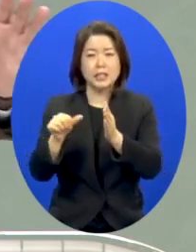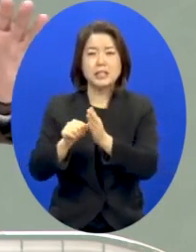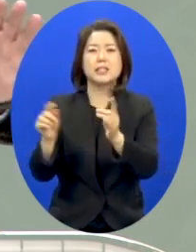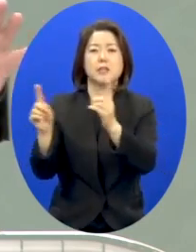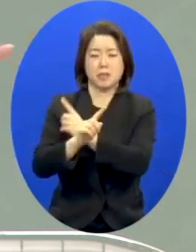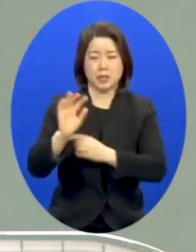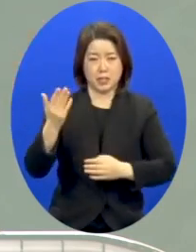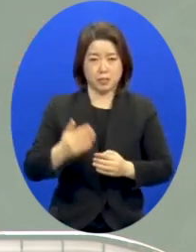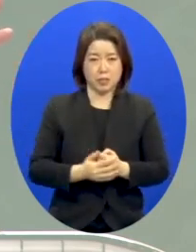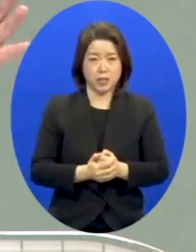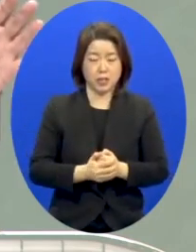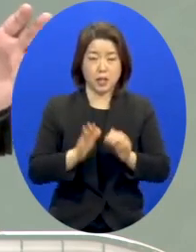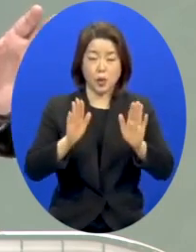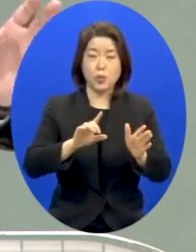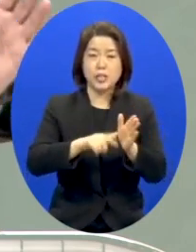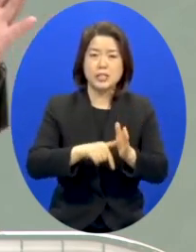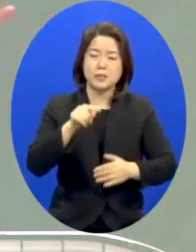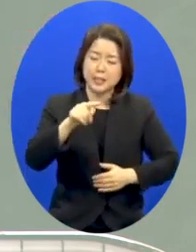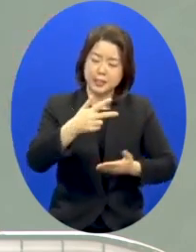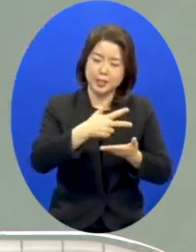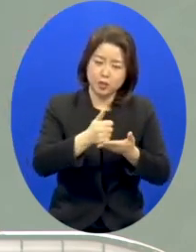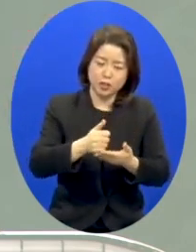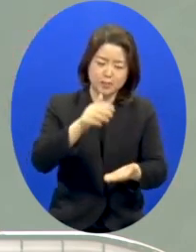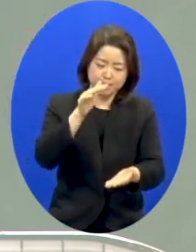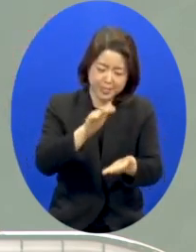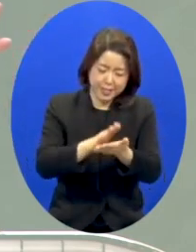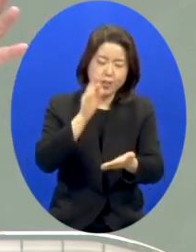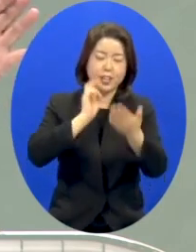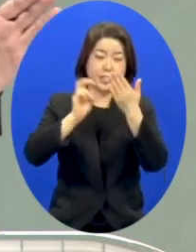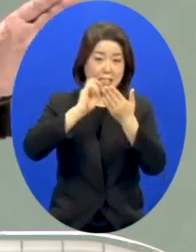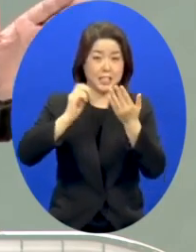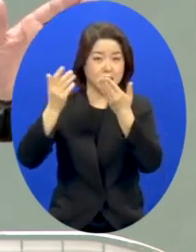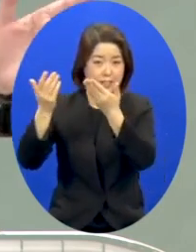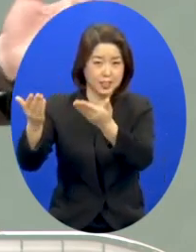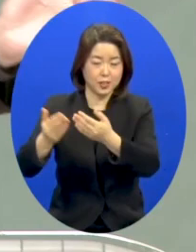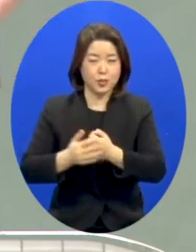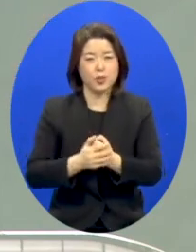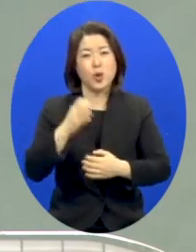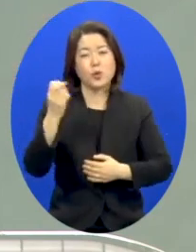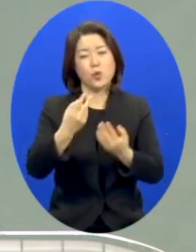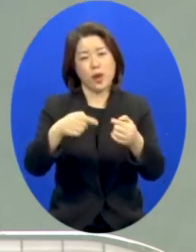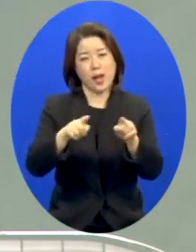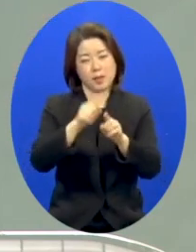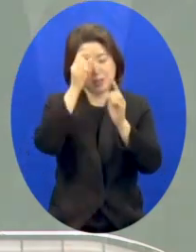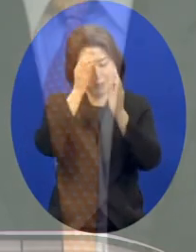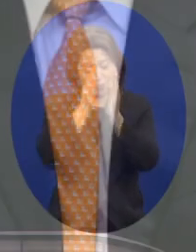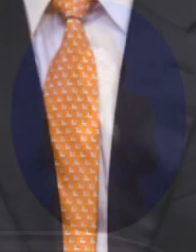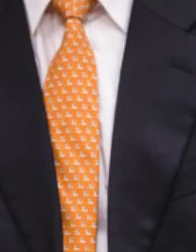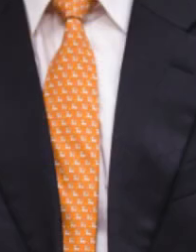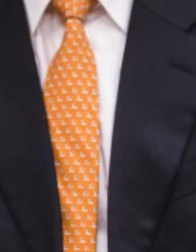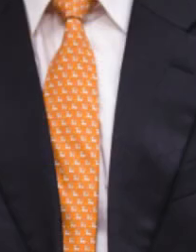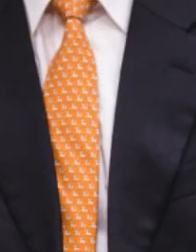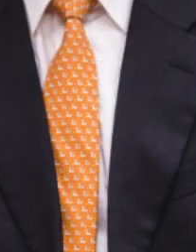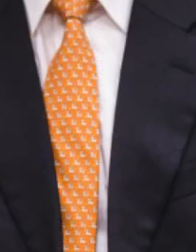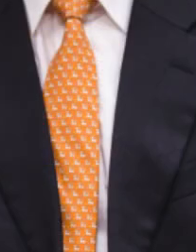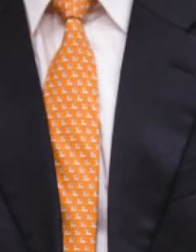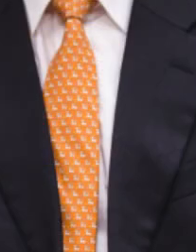오늘 시간 정말 그 주님을 뜨겁게 찬양하고 또 함께 기도 했으면 좋겠습니다